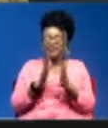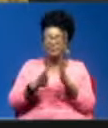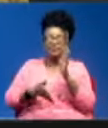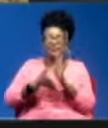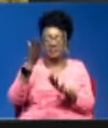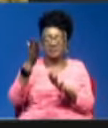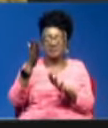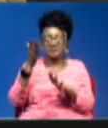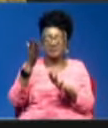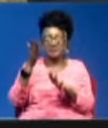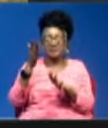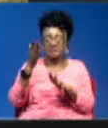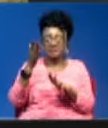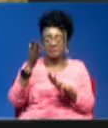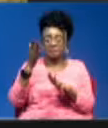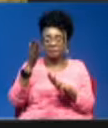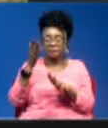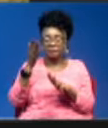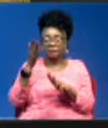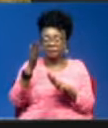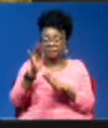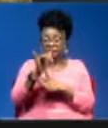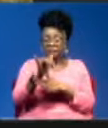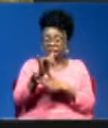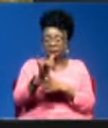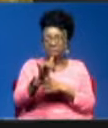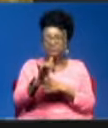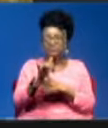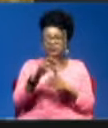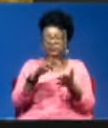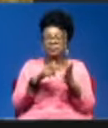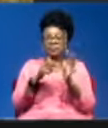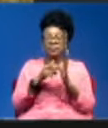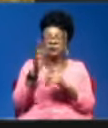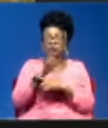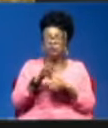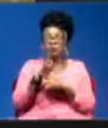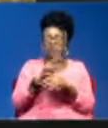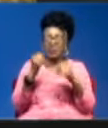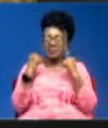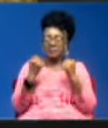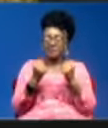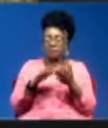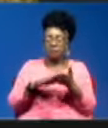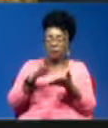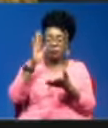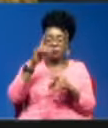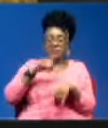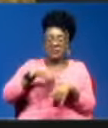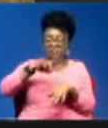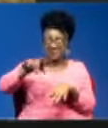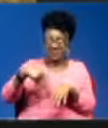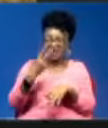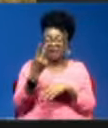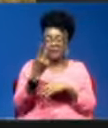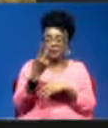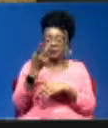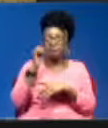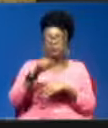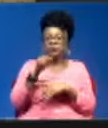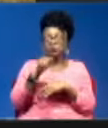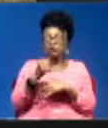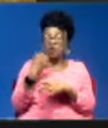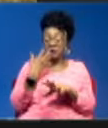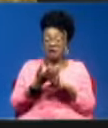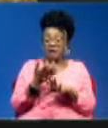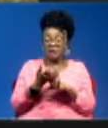na muda wa haraka sana, na hapo wanatumia nguvu nyingi ambayo tukienda kipindi cha pili wanaweza lipia, na kulipia